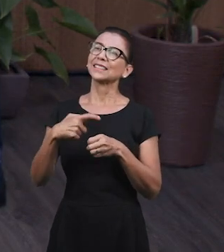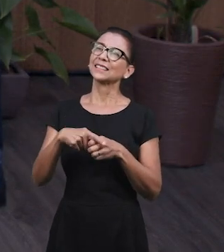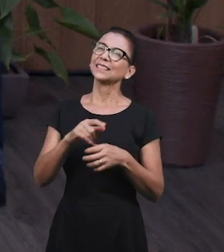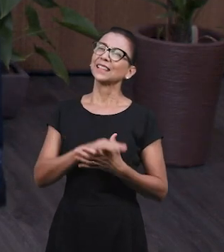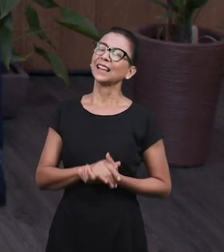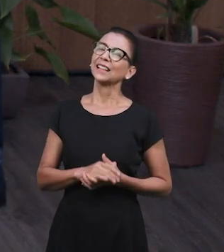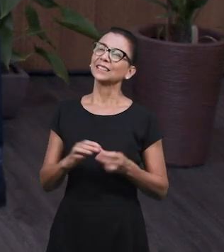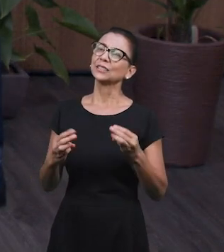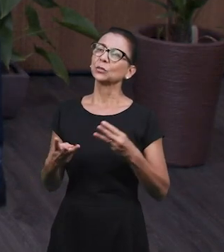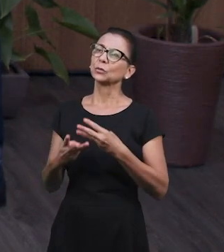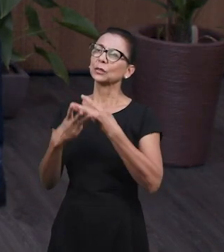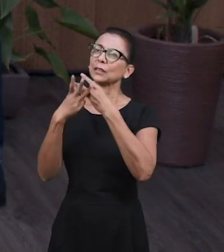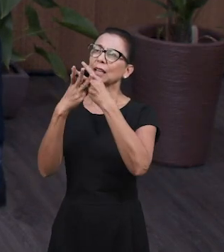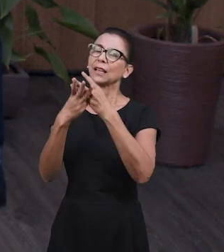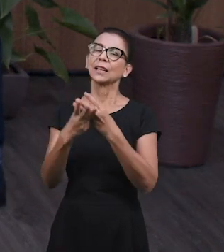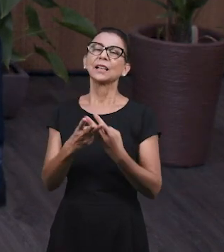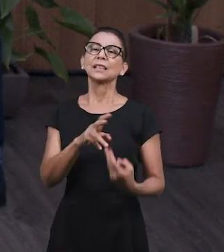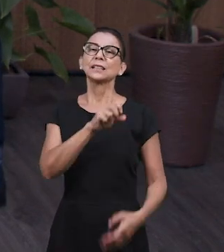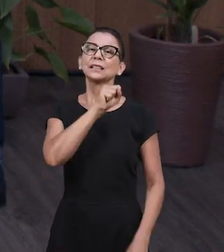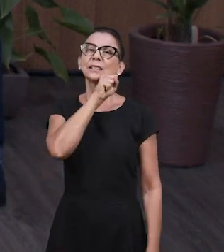d'Acapolis, Samarie, la Judée,